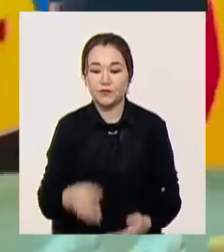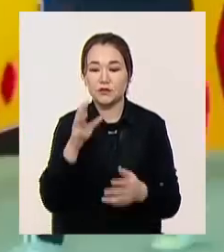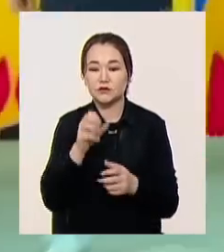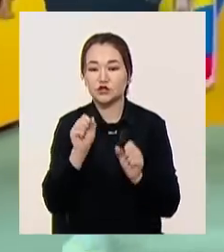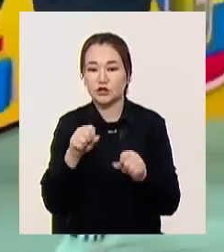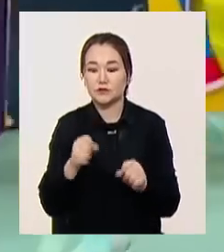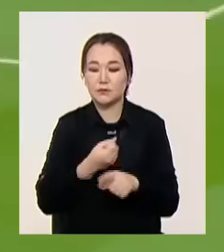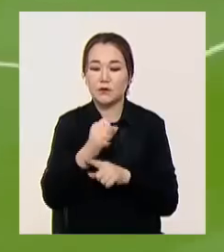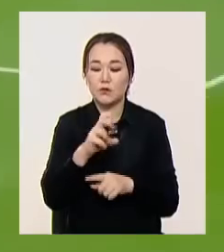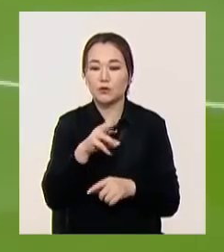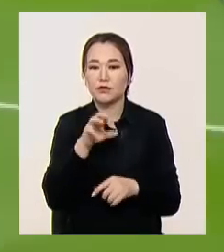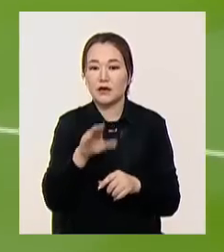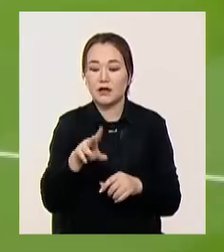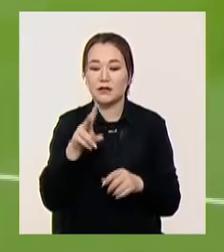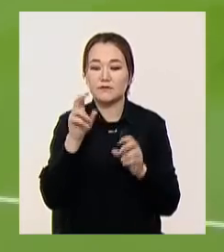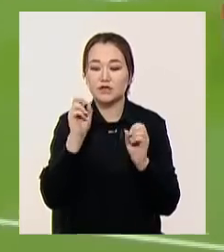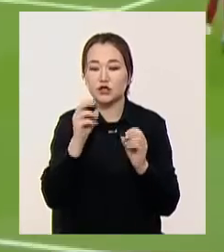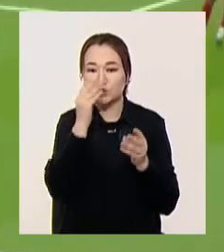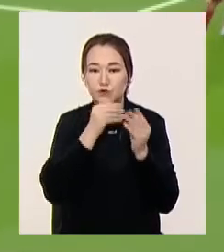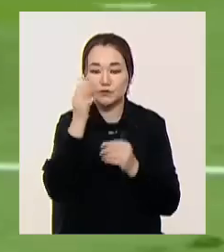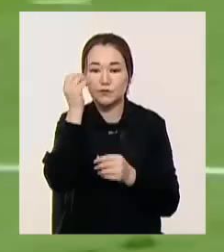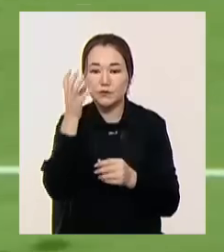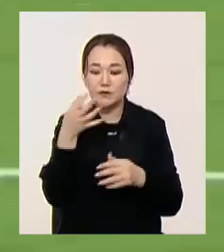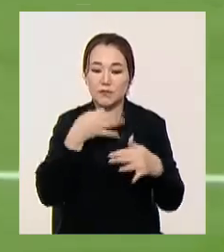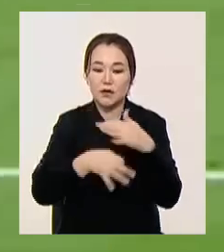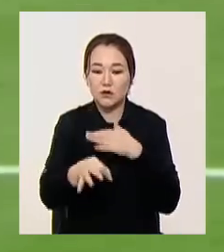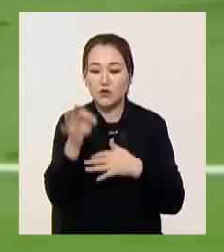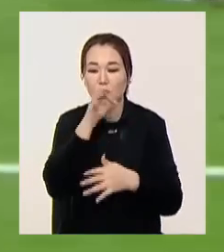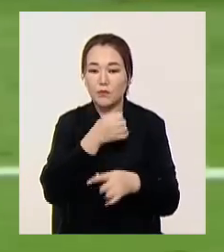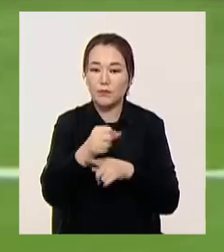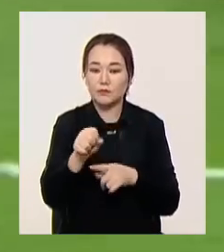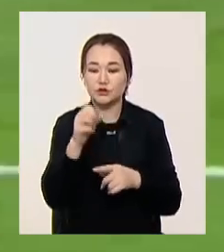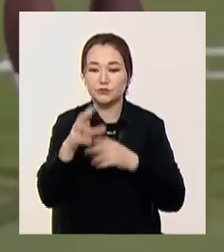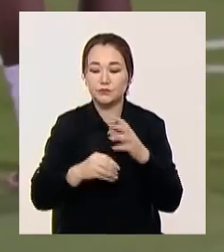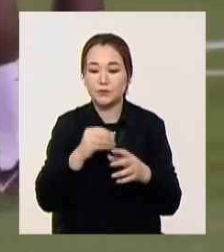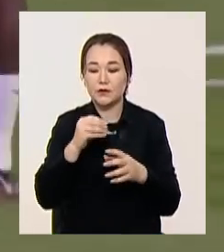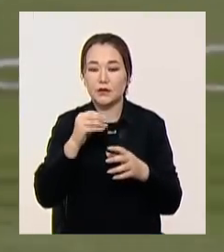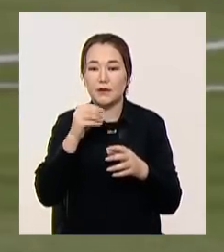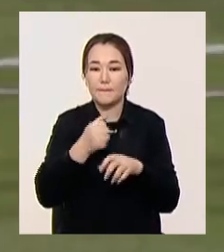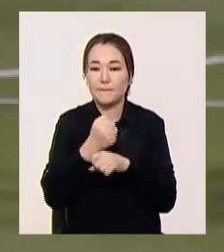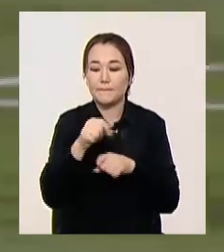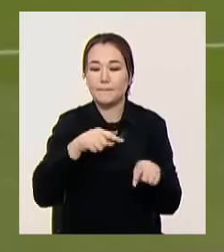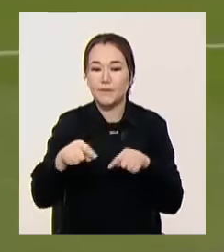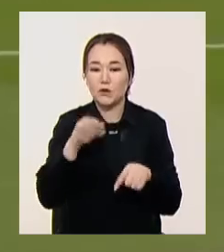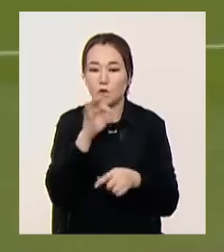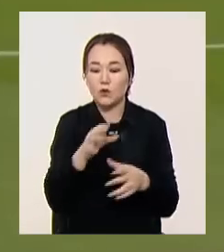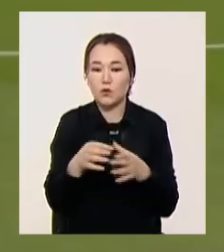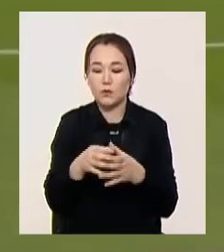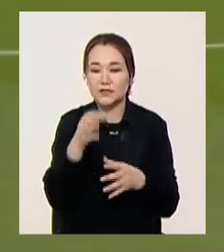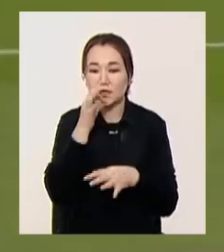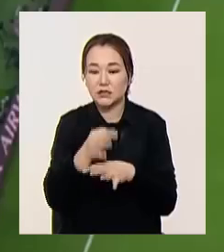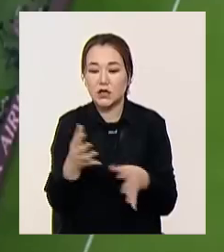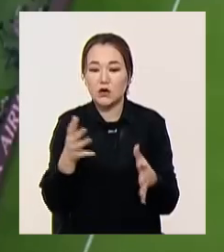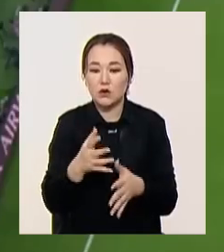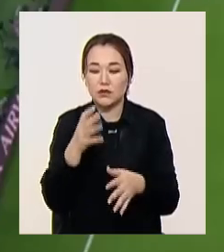Шансы на победу в Мундиале. Искусственный интеллект сделал прогноз о победителе чемпионата мира по футболу. О какой сборной идет речь? Какие критерии вошли